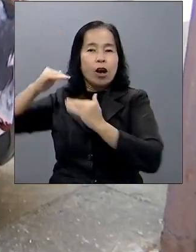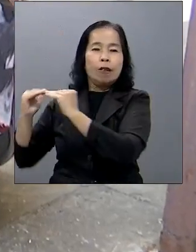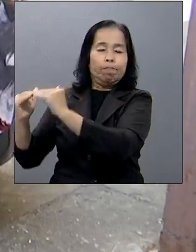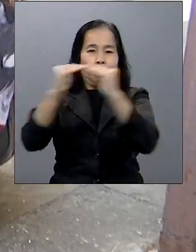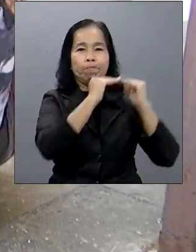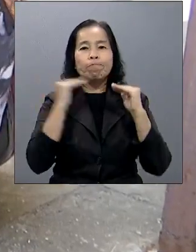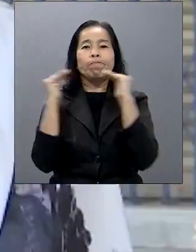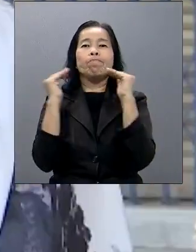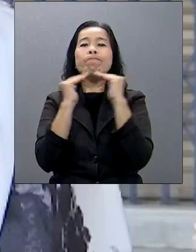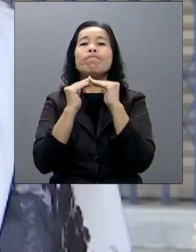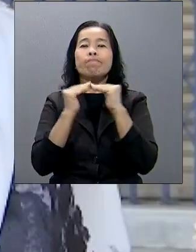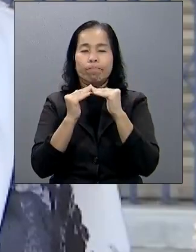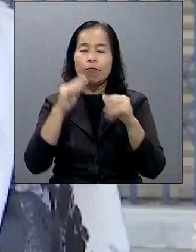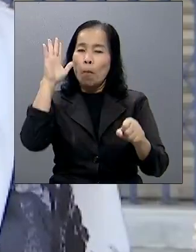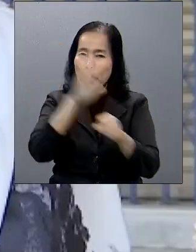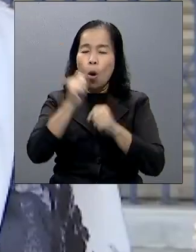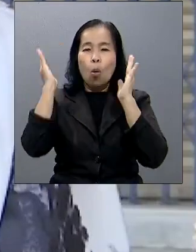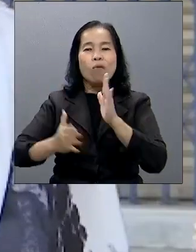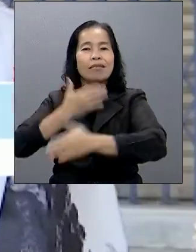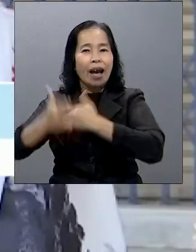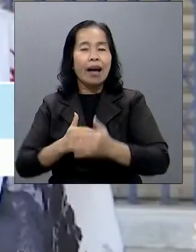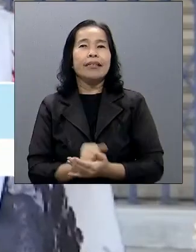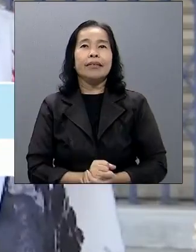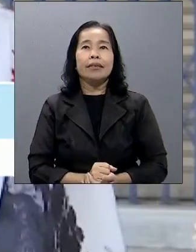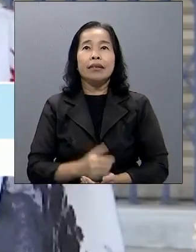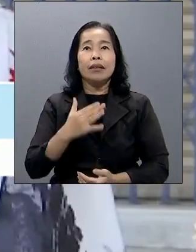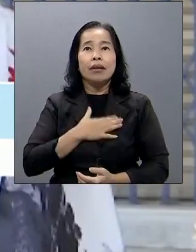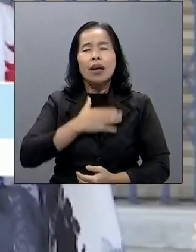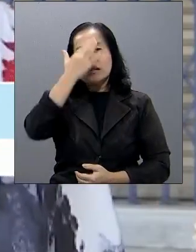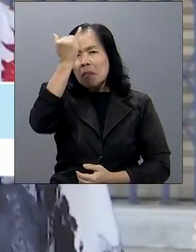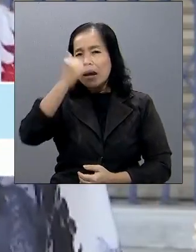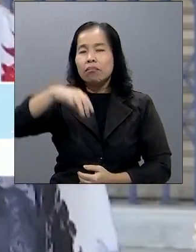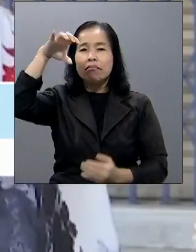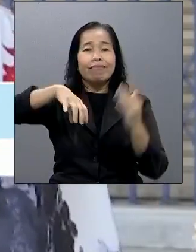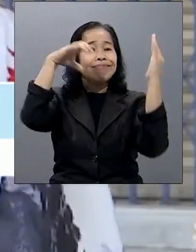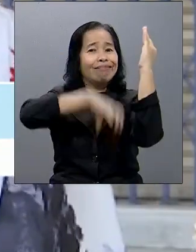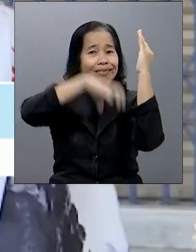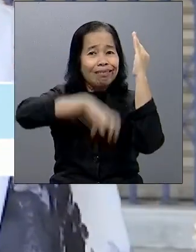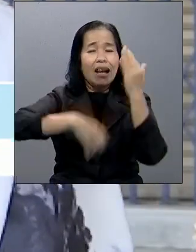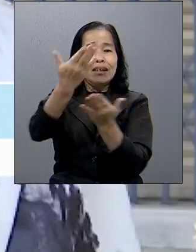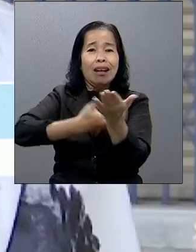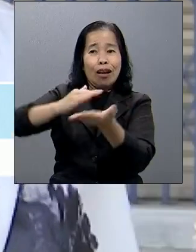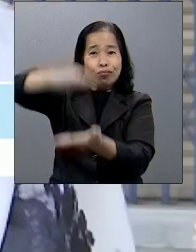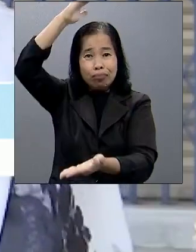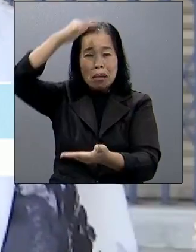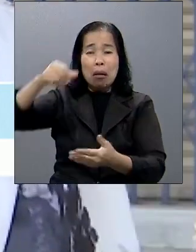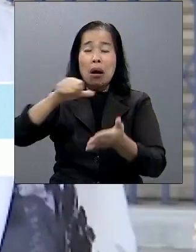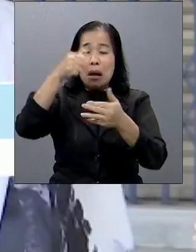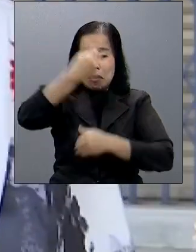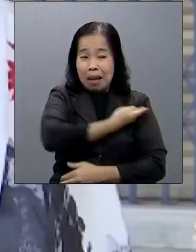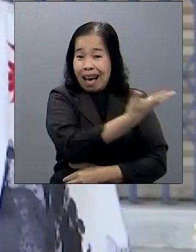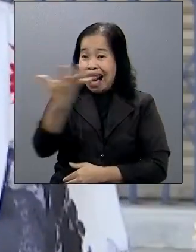จุบัน ว่าการที่สำนักงานสลากจัดสรรสลากมาเหลือแค่คนละ3เล่มเนี่ยสำหรับรายย่อย